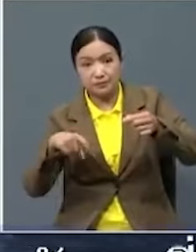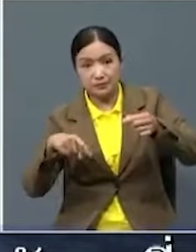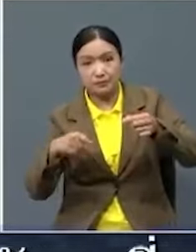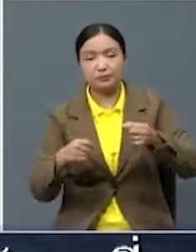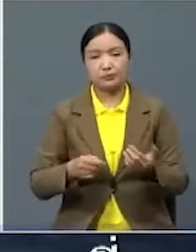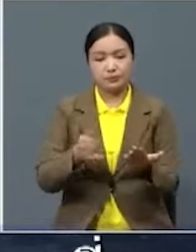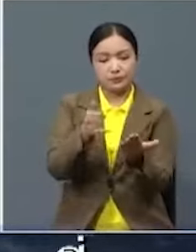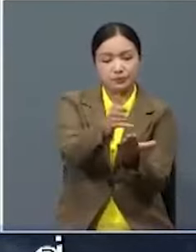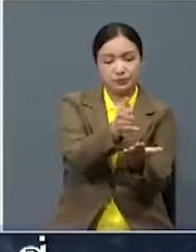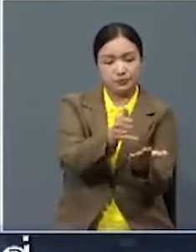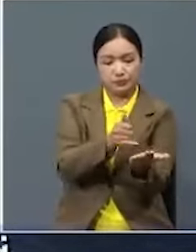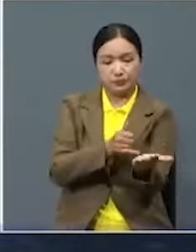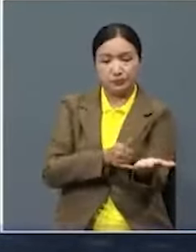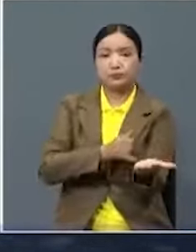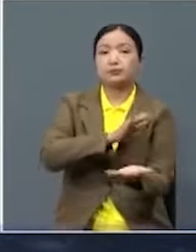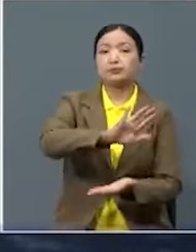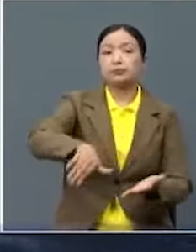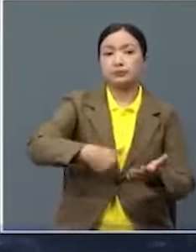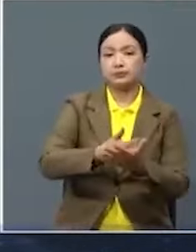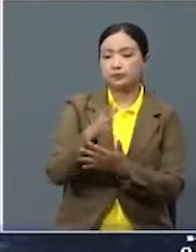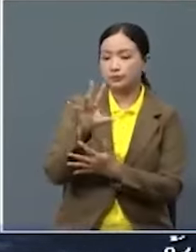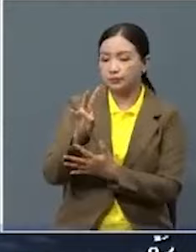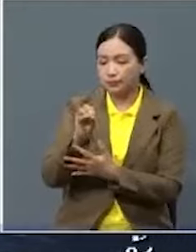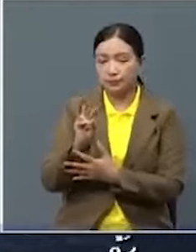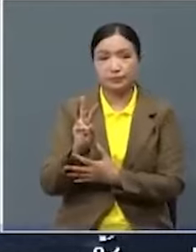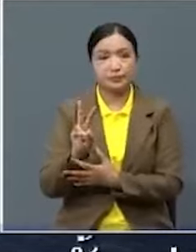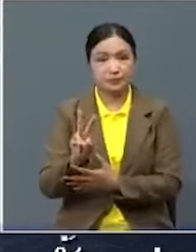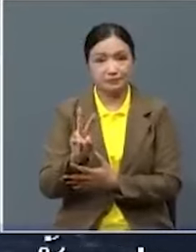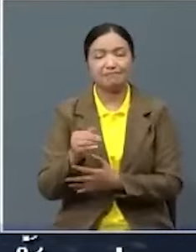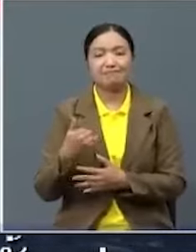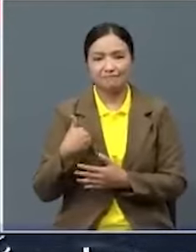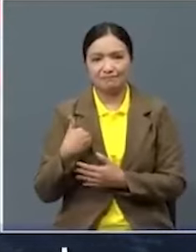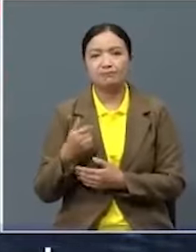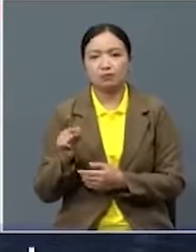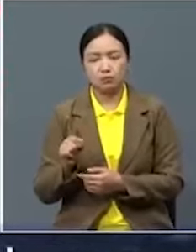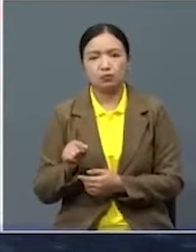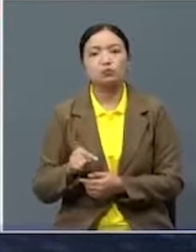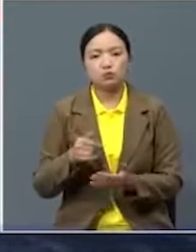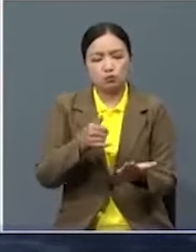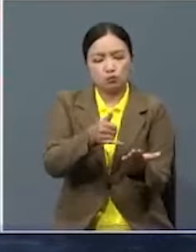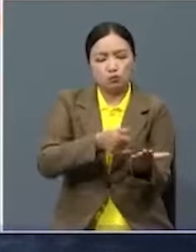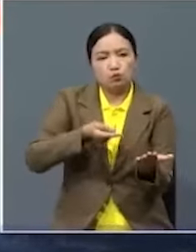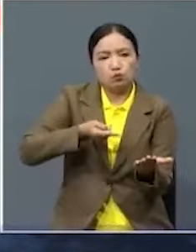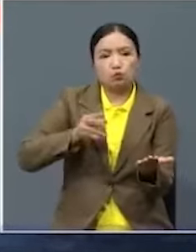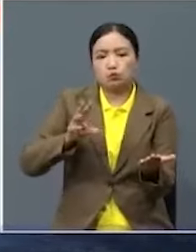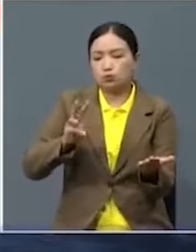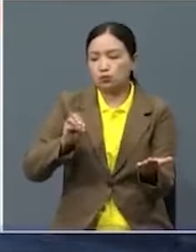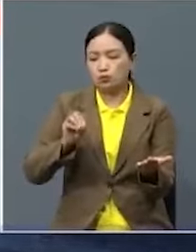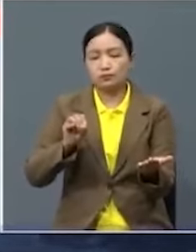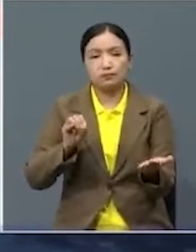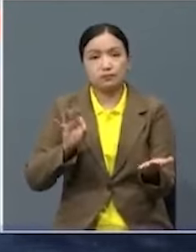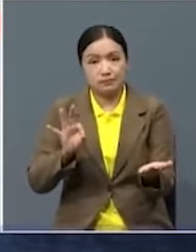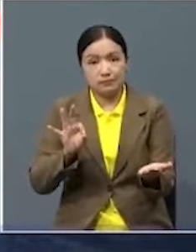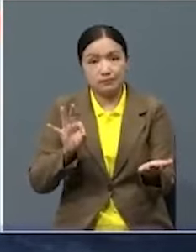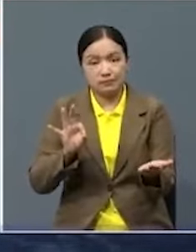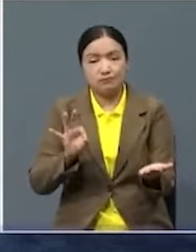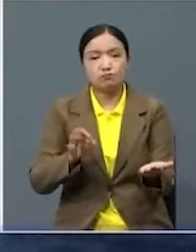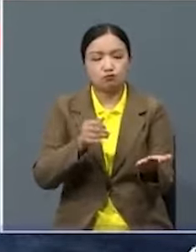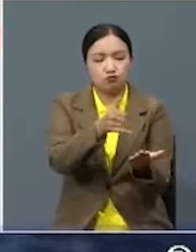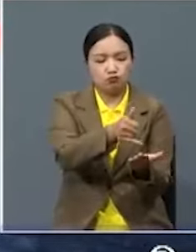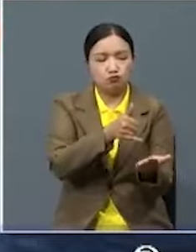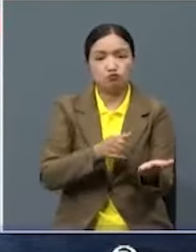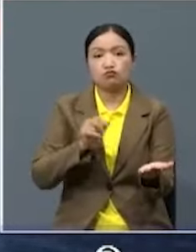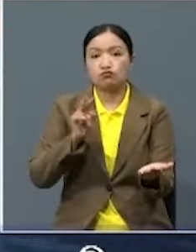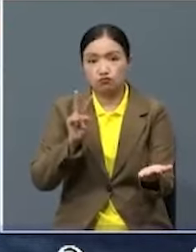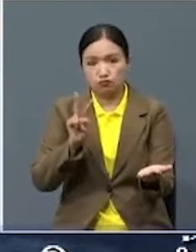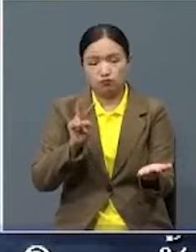พลรวมประจำเรือ72นายแยกเป็นกำลังพลประจำเรือ69นายประกอบไปด้วยในเรือ2นาย